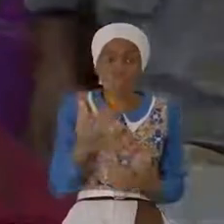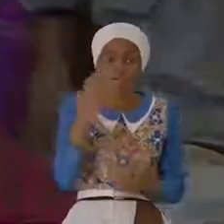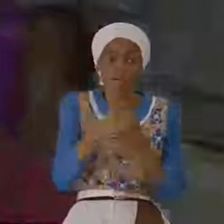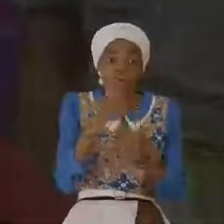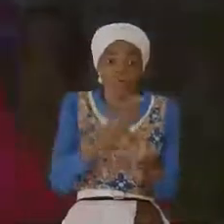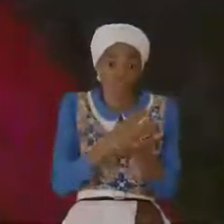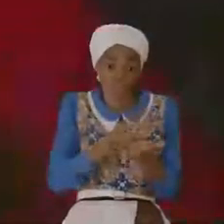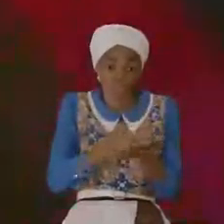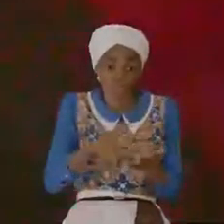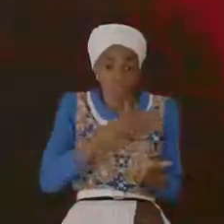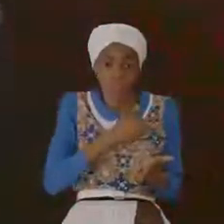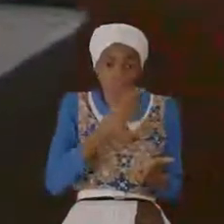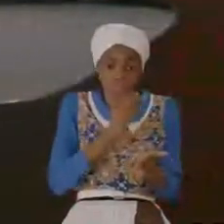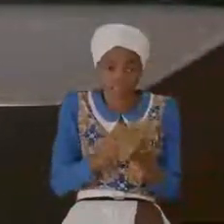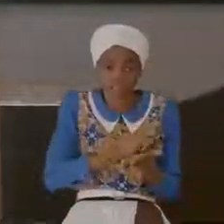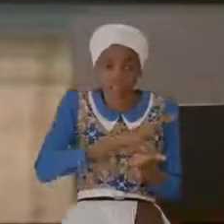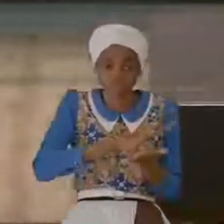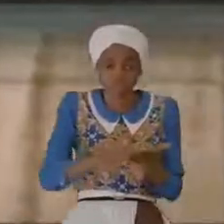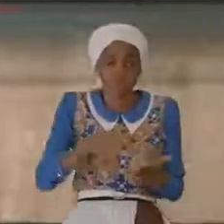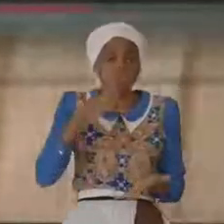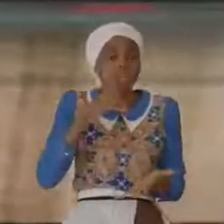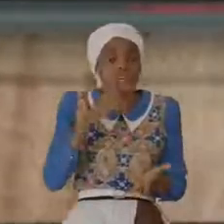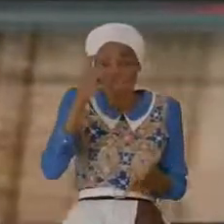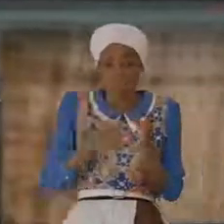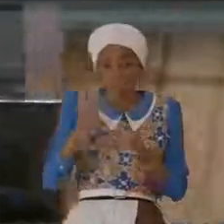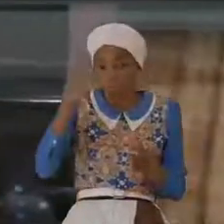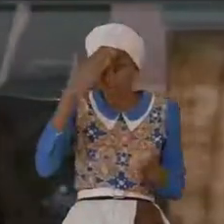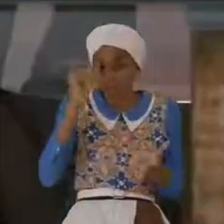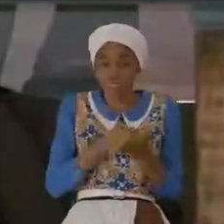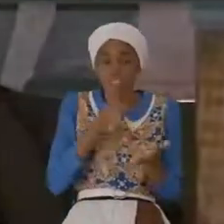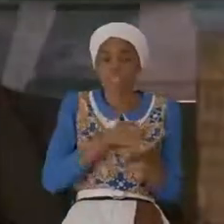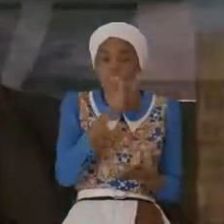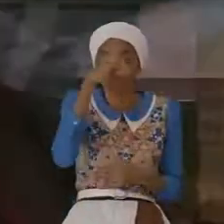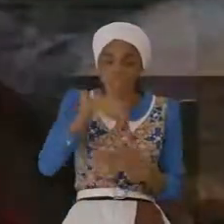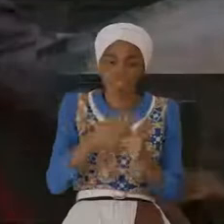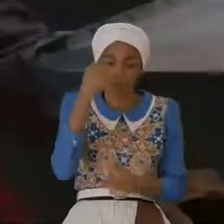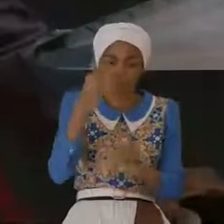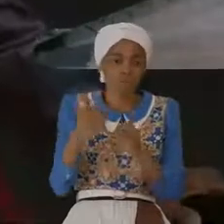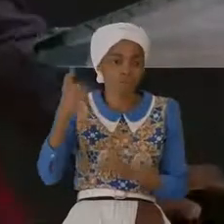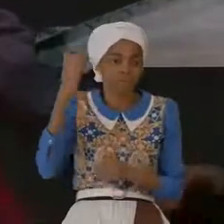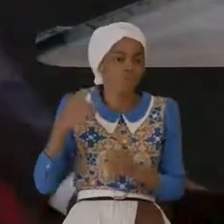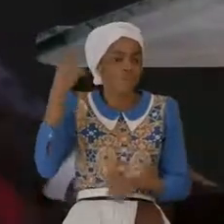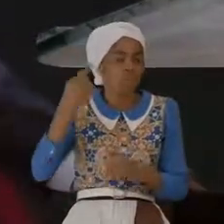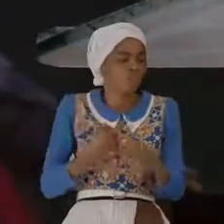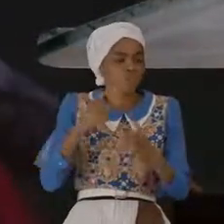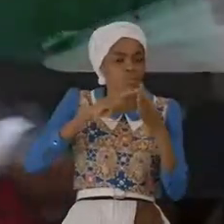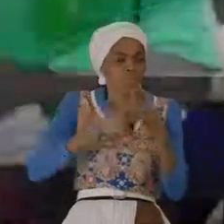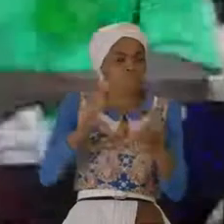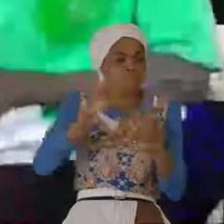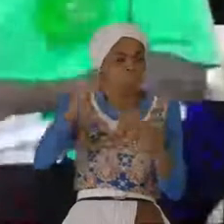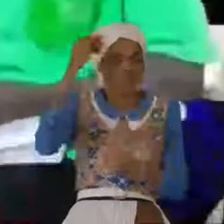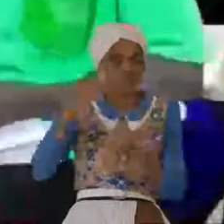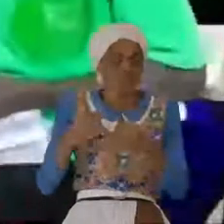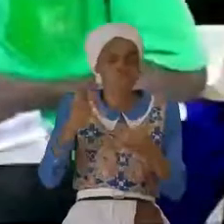Cela ne le dérangerait pas. Et si tu sais que oui, la sanctification est dans la parole de Dieu, du commencement jusqu'à la fin,